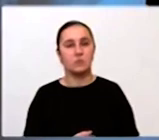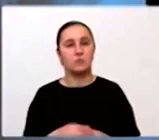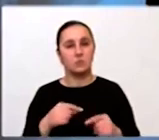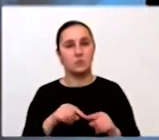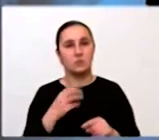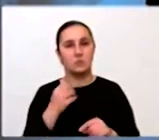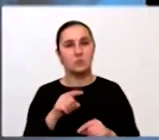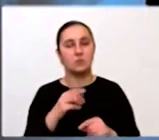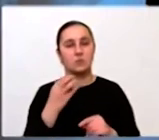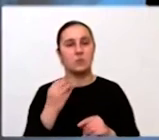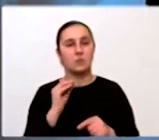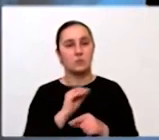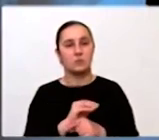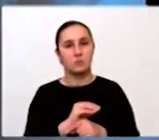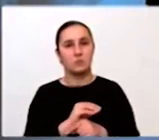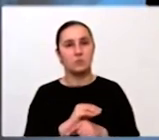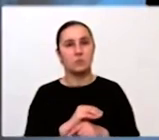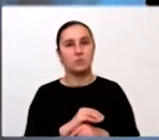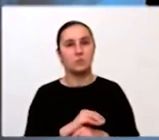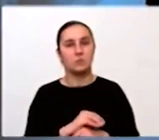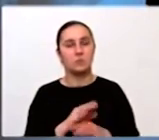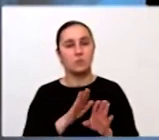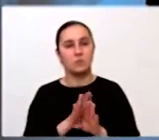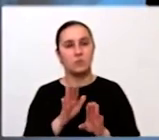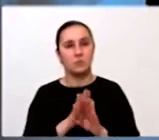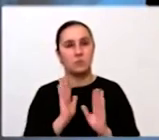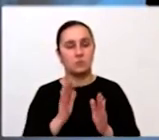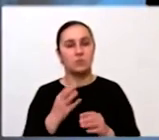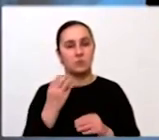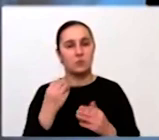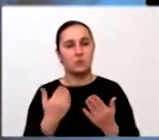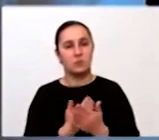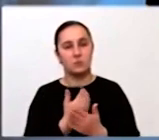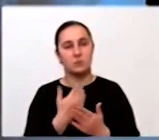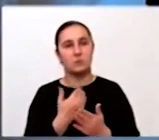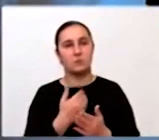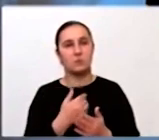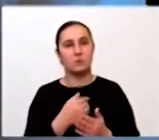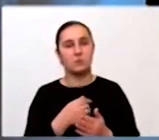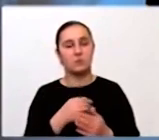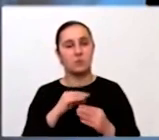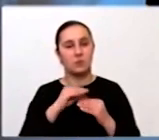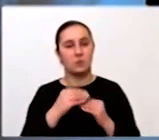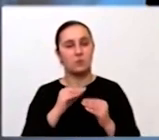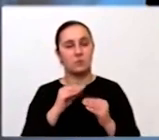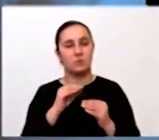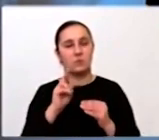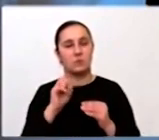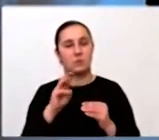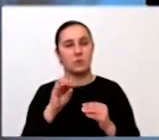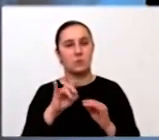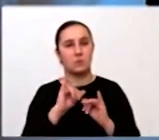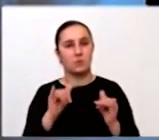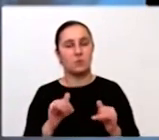Endi esa yana qo'shimcha amallar bajaramiz. Yana yangi qatlam yaratib oldik.